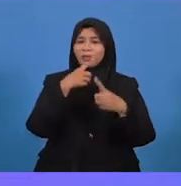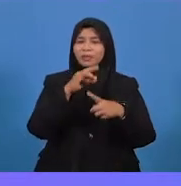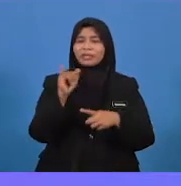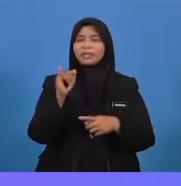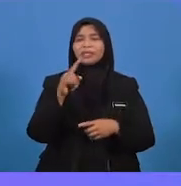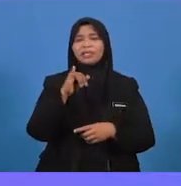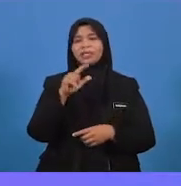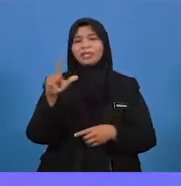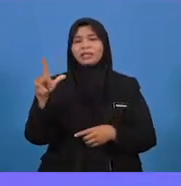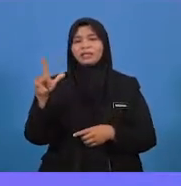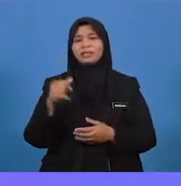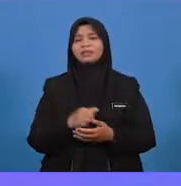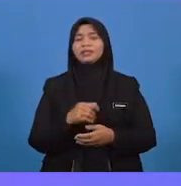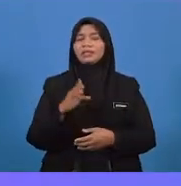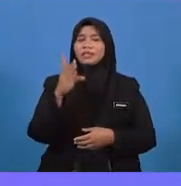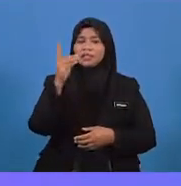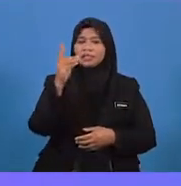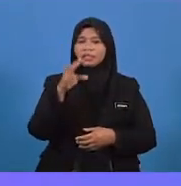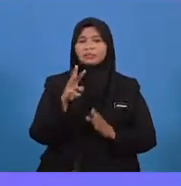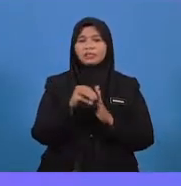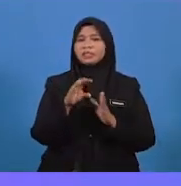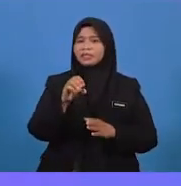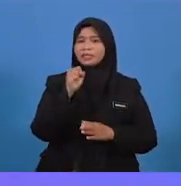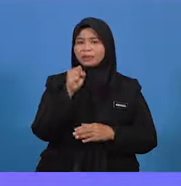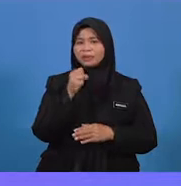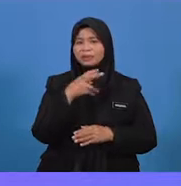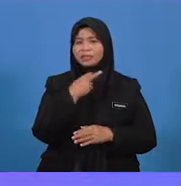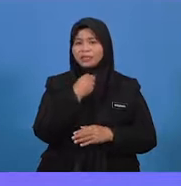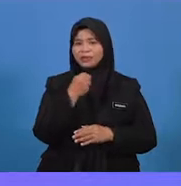Jawapannya ialah D. Mencabut nyawa.